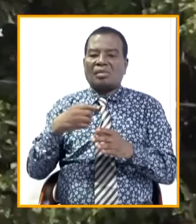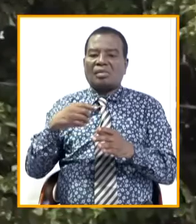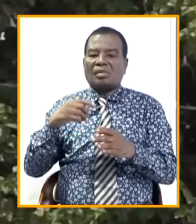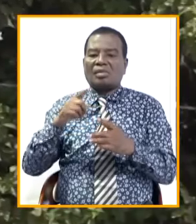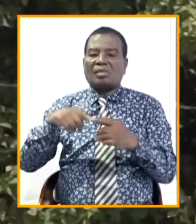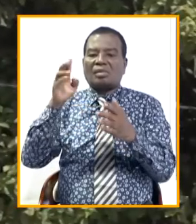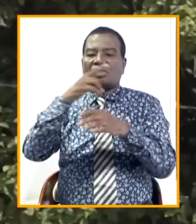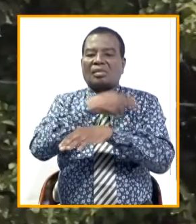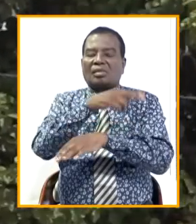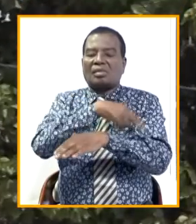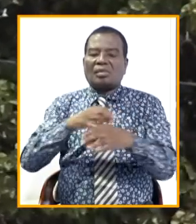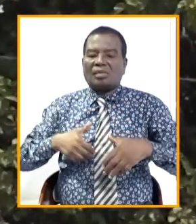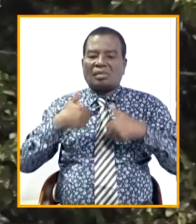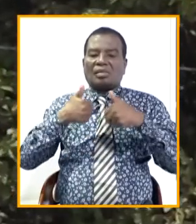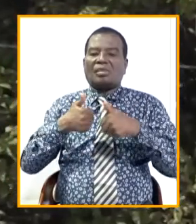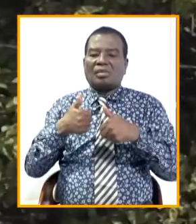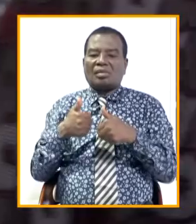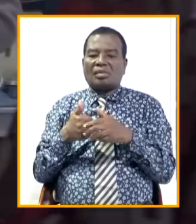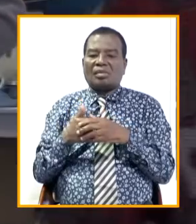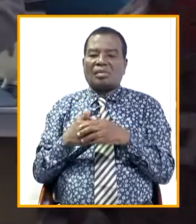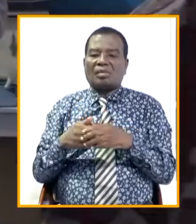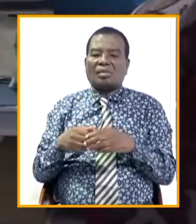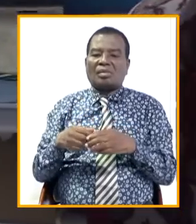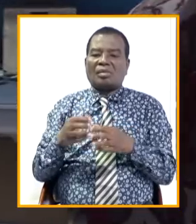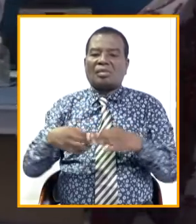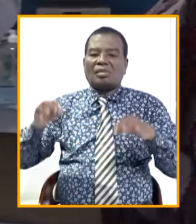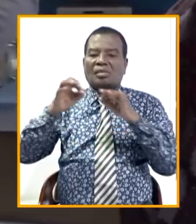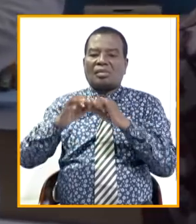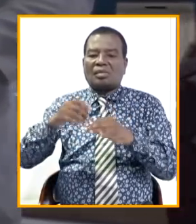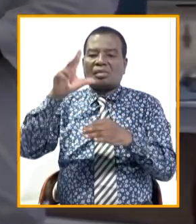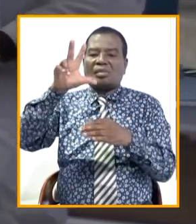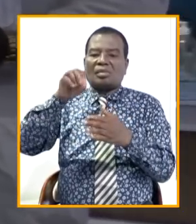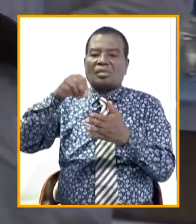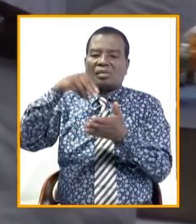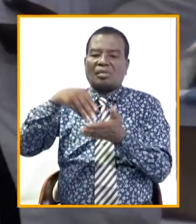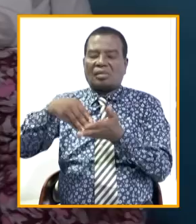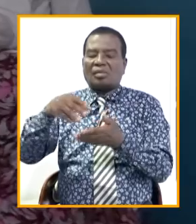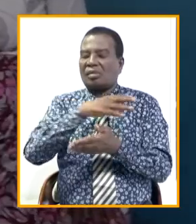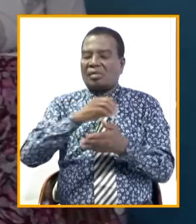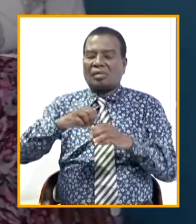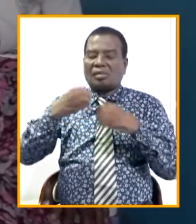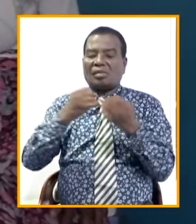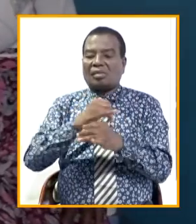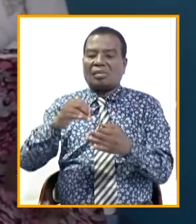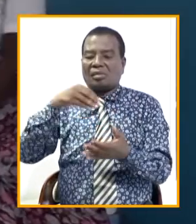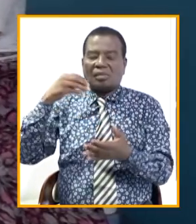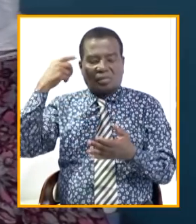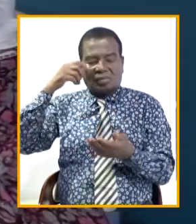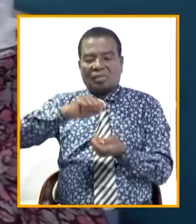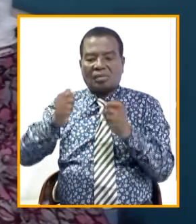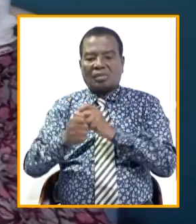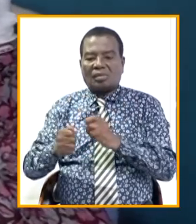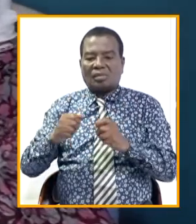santé urbain de Fronan, région du Hambol. D'une valeur de 30 millions de francs CFA, cet équipement médical pour améliorer l'offre de